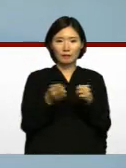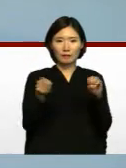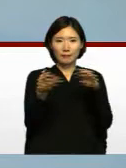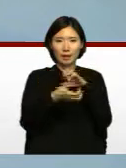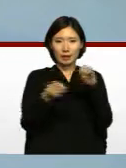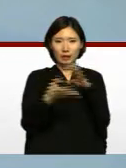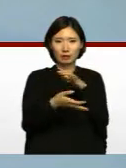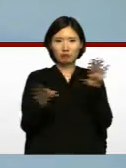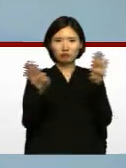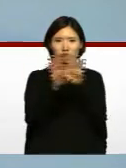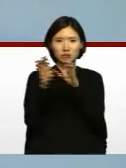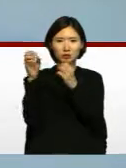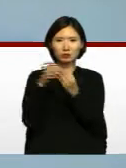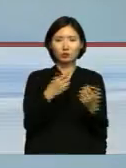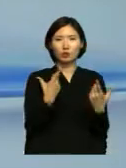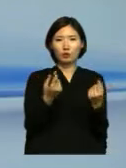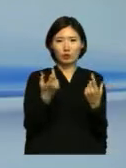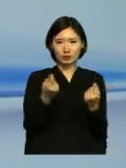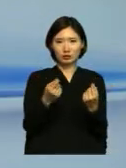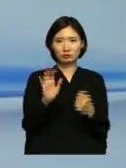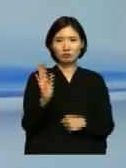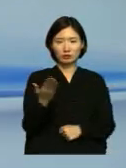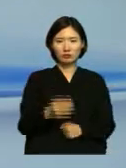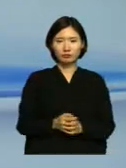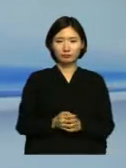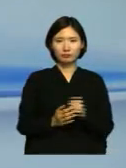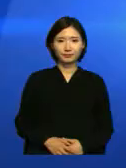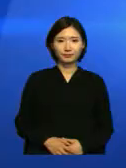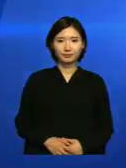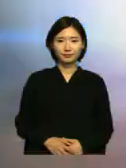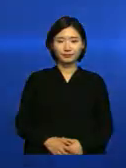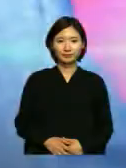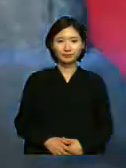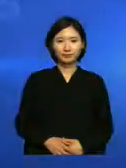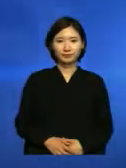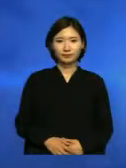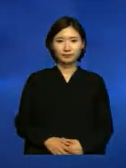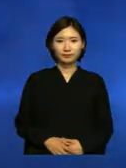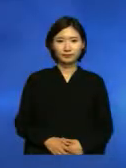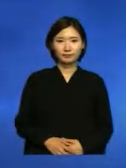의례, 전통이 아닐까 싶습니다. 이상범 기자가 보도합니다.